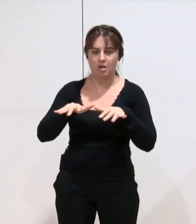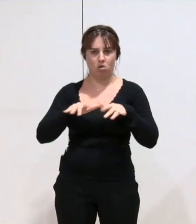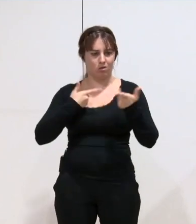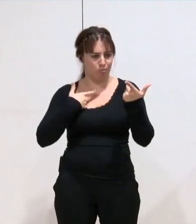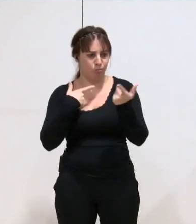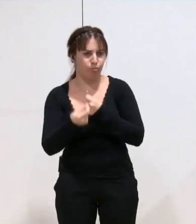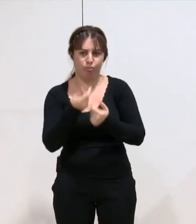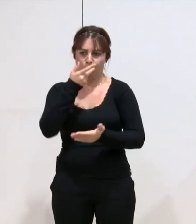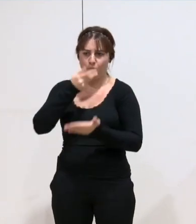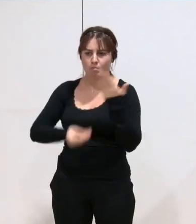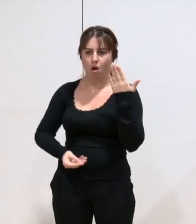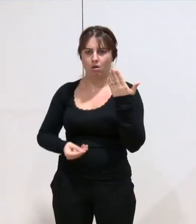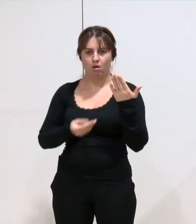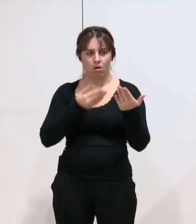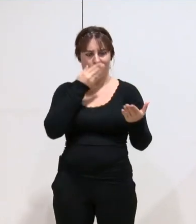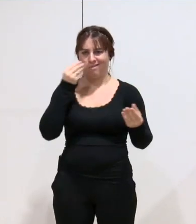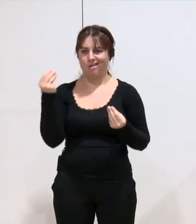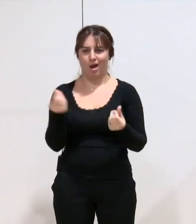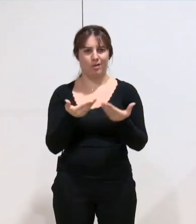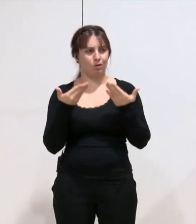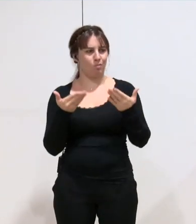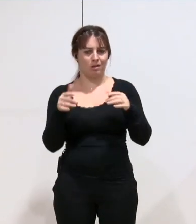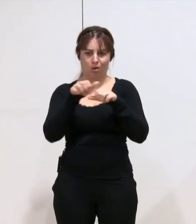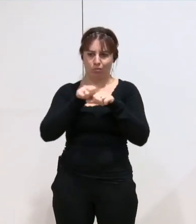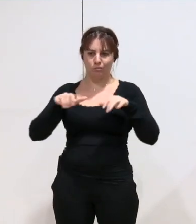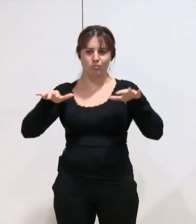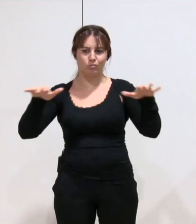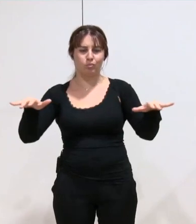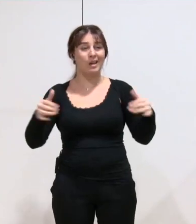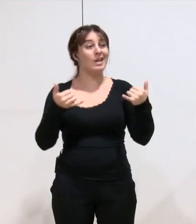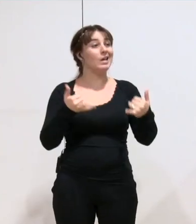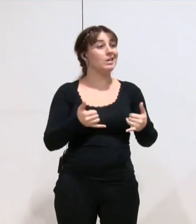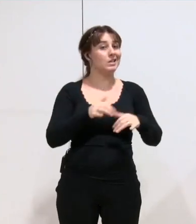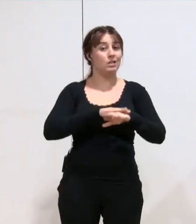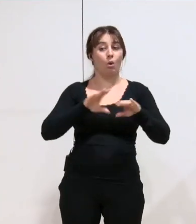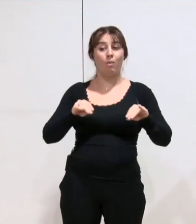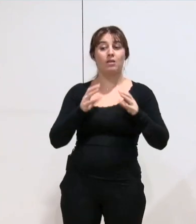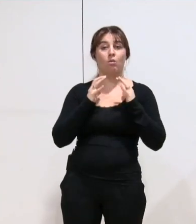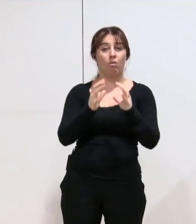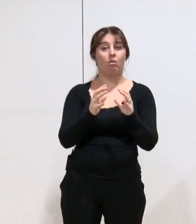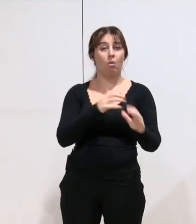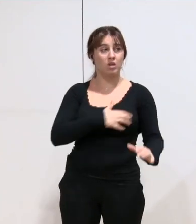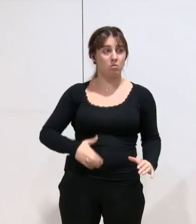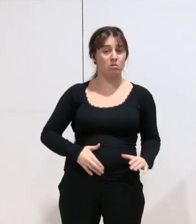le sentiment aujourd'hui, qui se répand pas seulement dans les oppositions ici, mais qui est en train